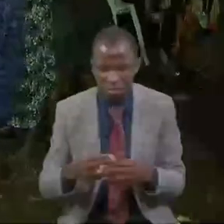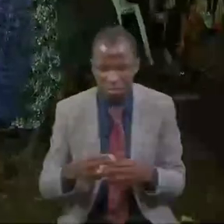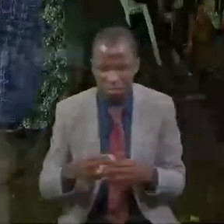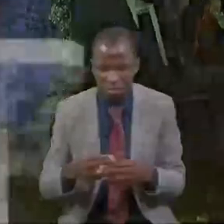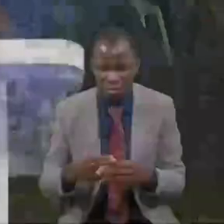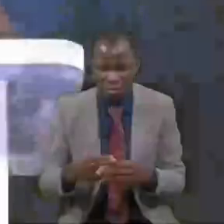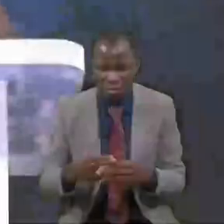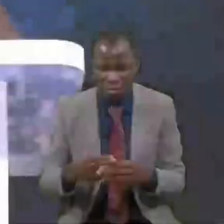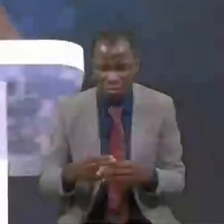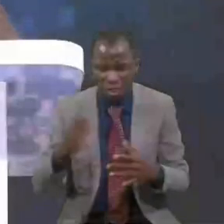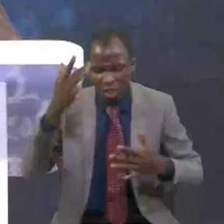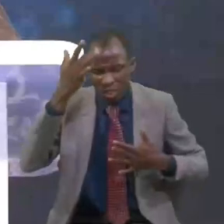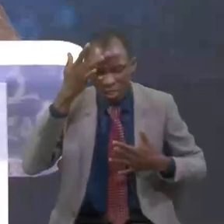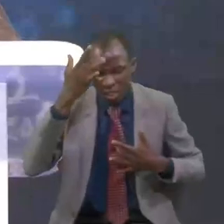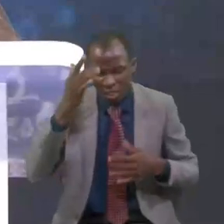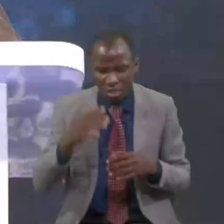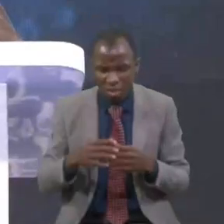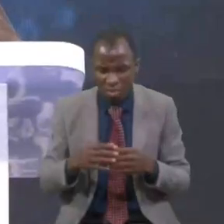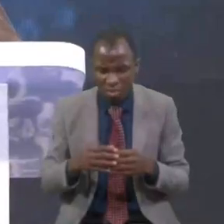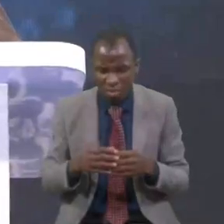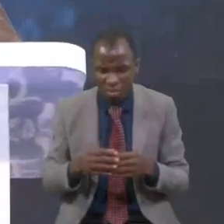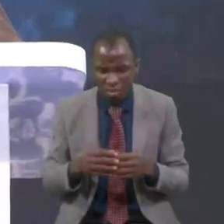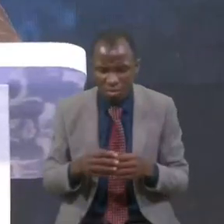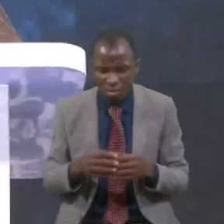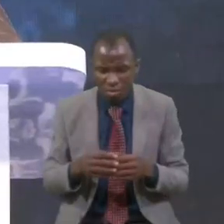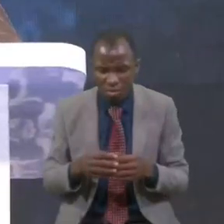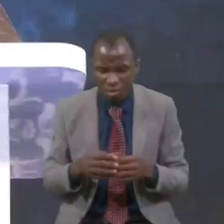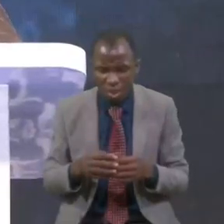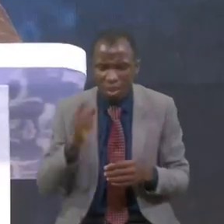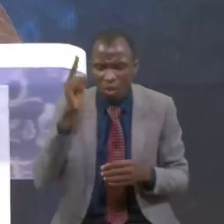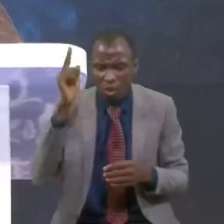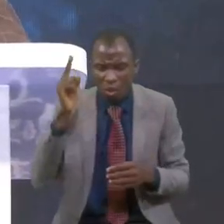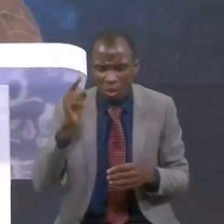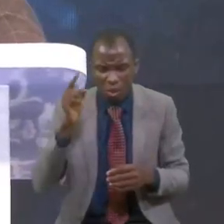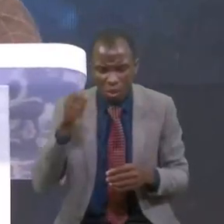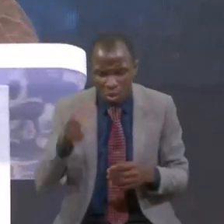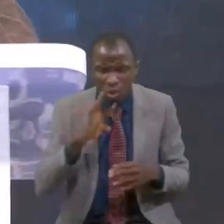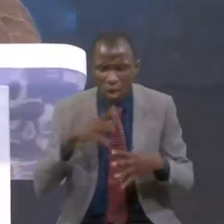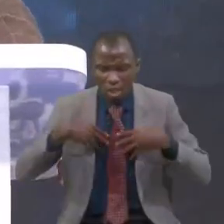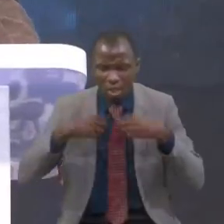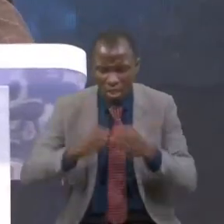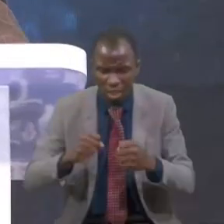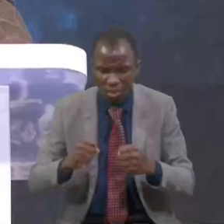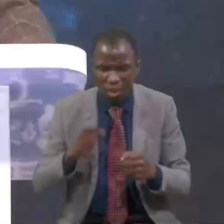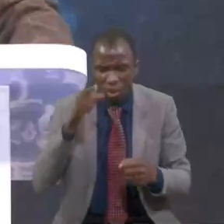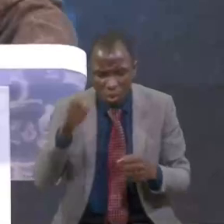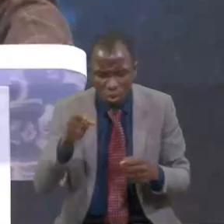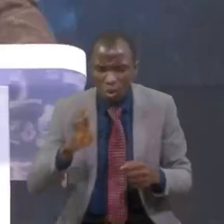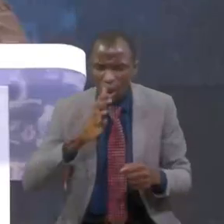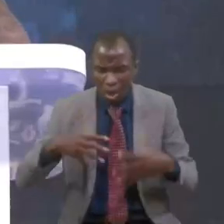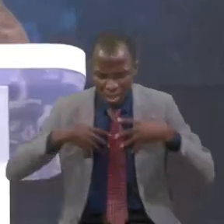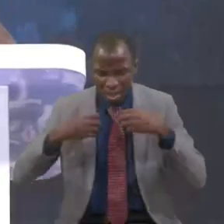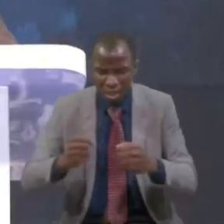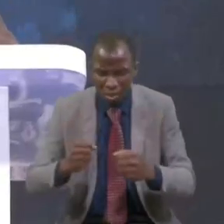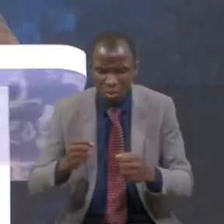Jésus-Christ les infimités vous en êtes guéris vous en